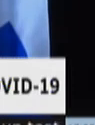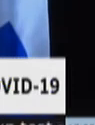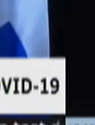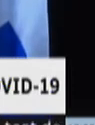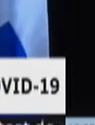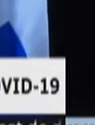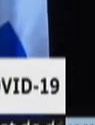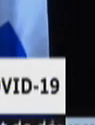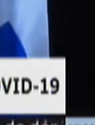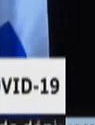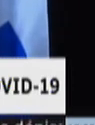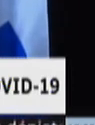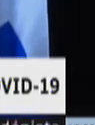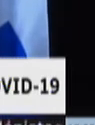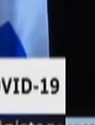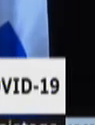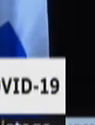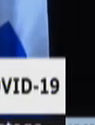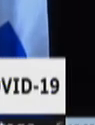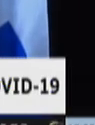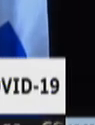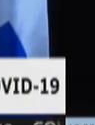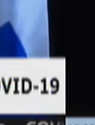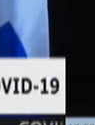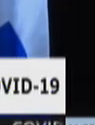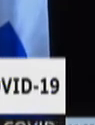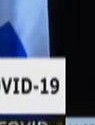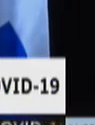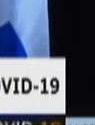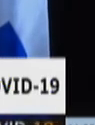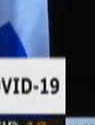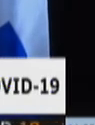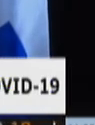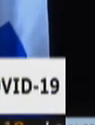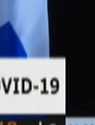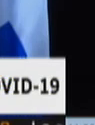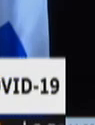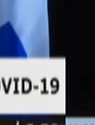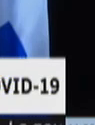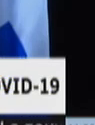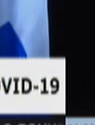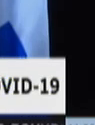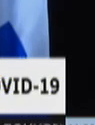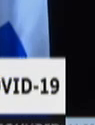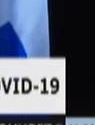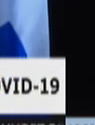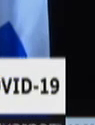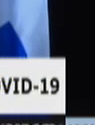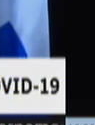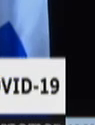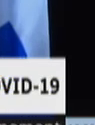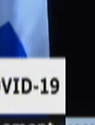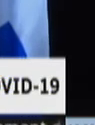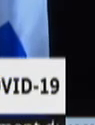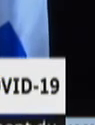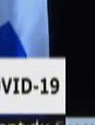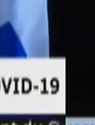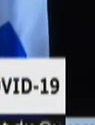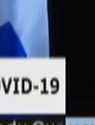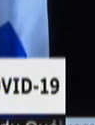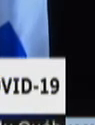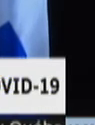fait ou modifié, et ce, en collaboration avec les organismes suivants. Je vais vous en nommer